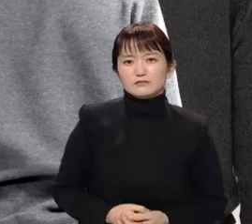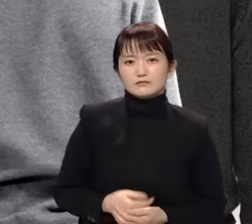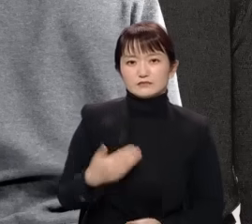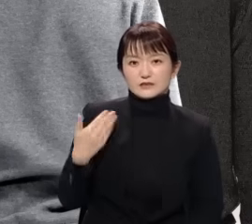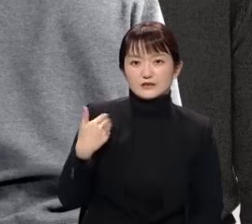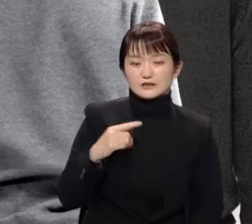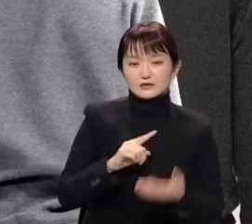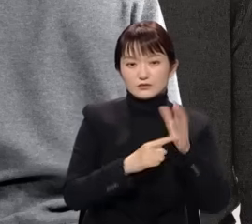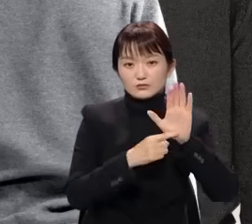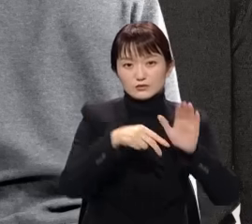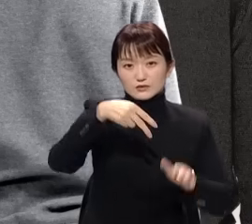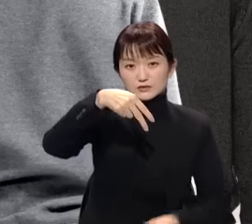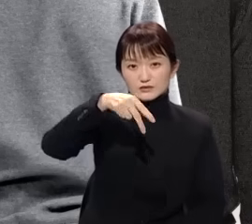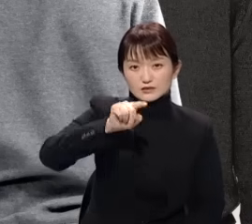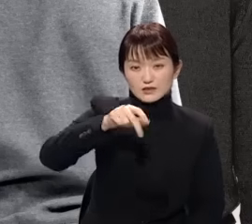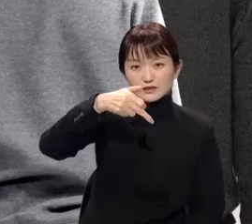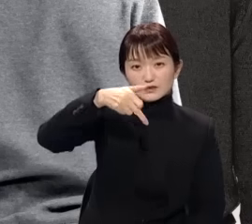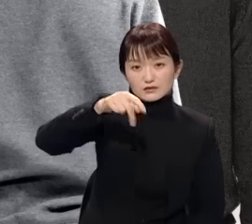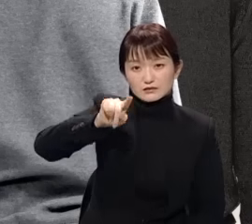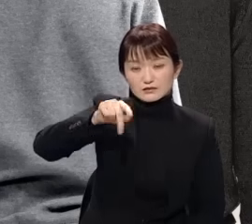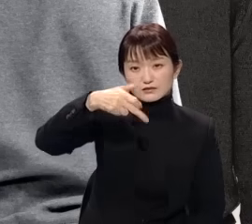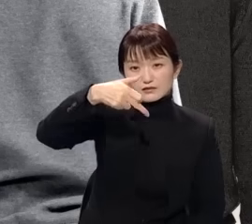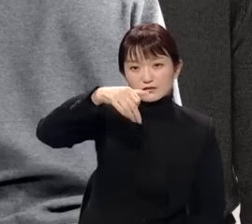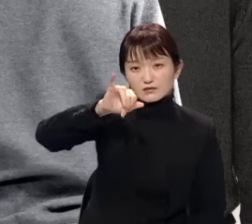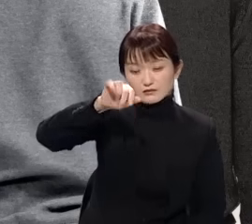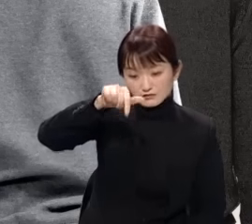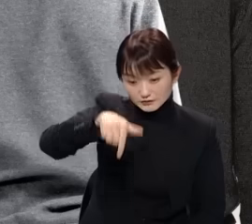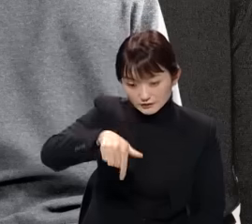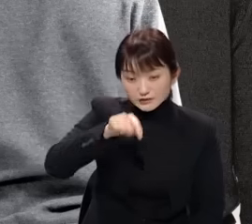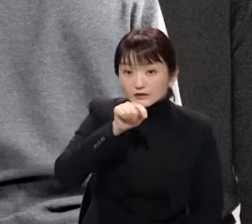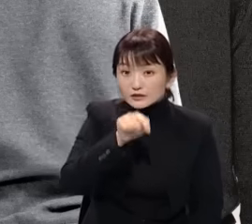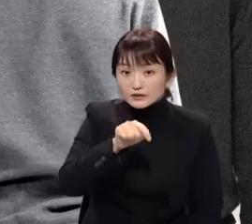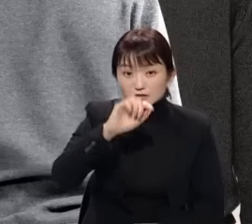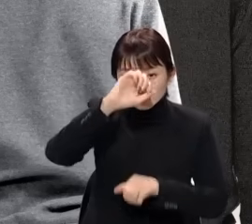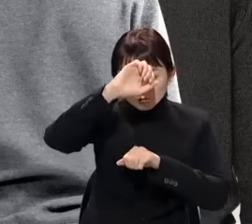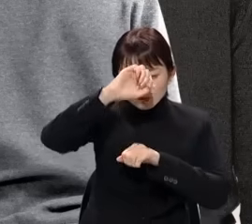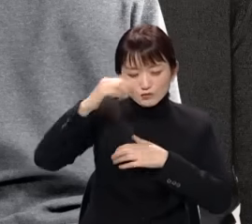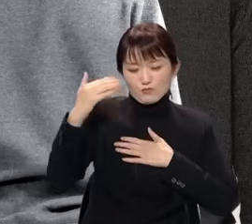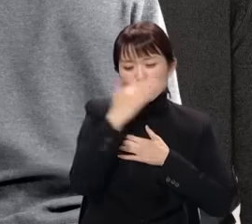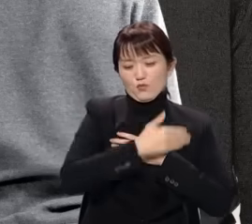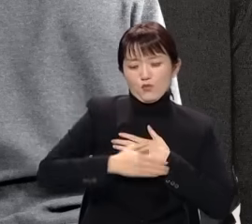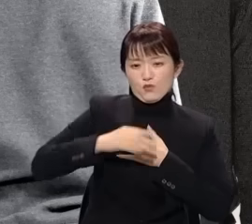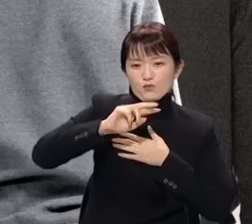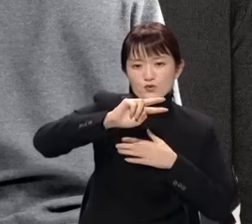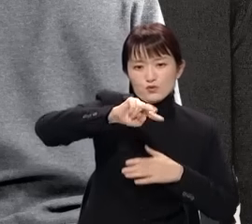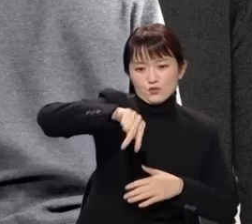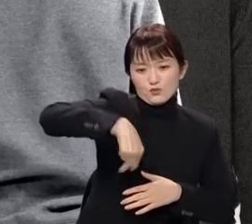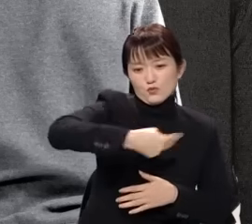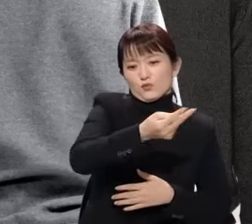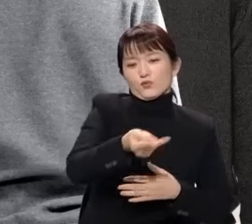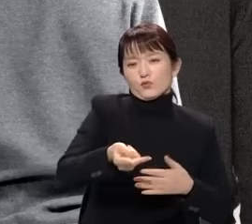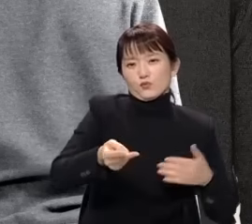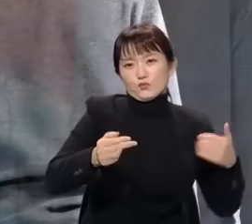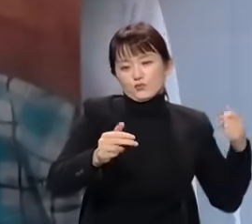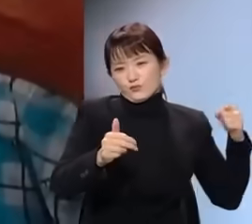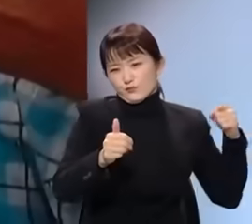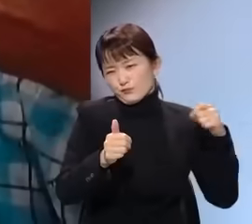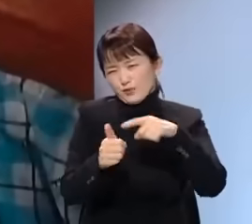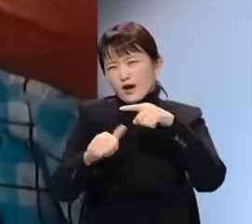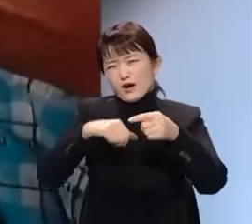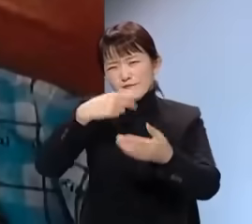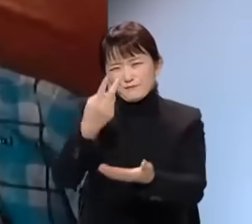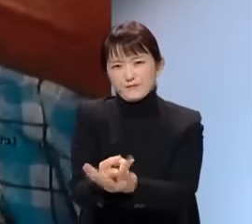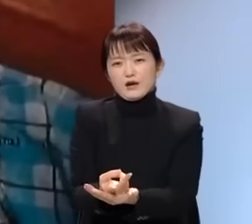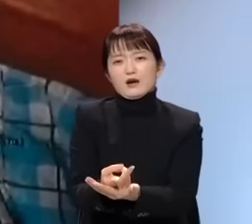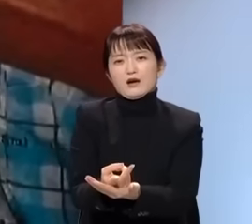사커킥이라는 표현을 썼는데 그거는 정말 몸을 틀어서 턱을 발로 가격하는 거기 때문에 엄청난 데미지 충격이 올 수밖에